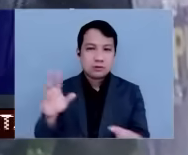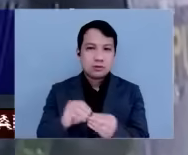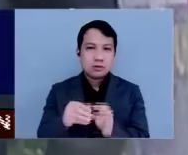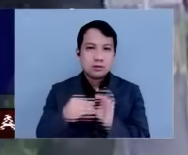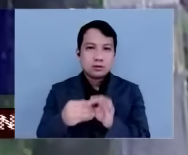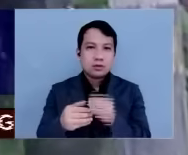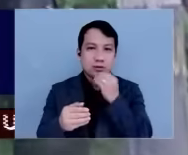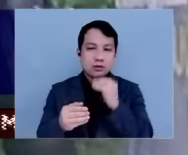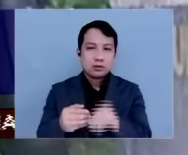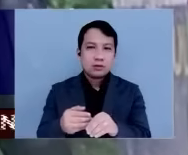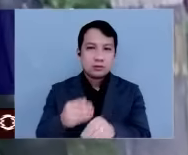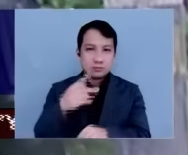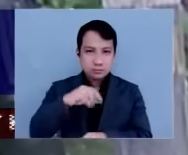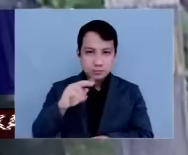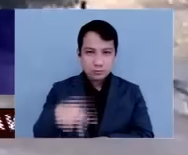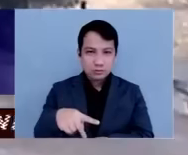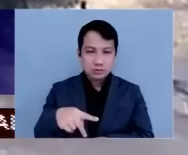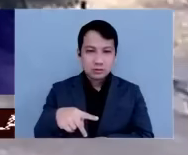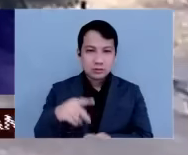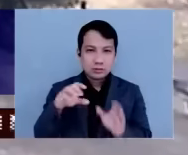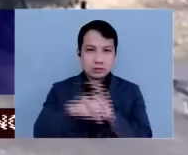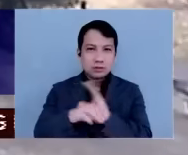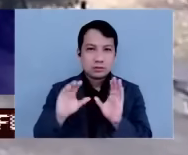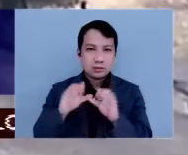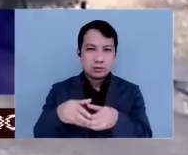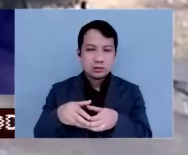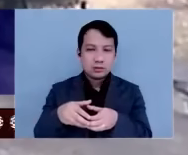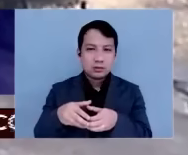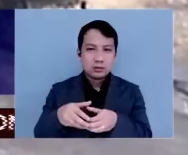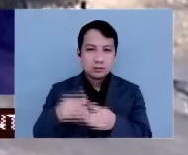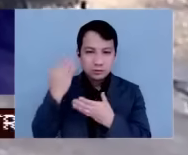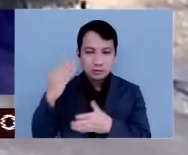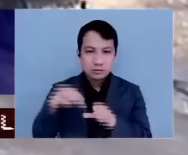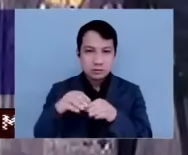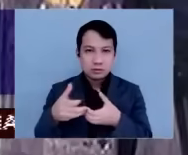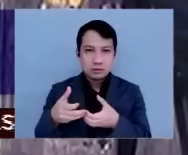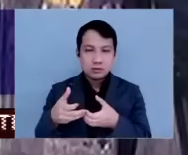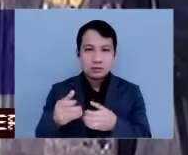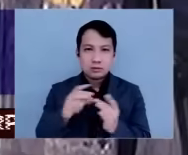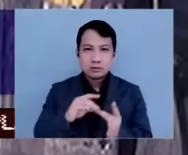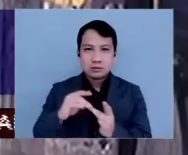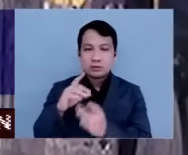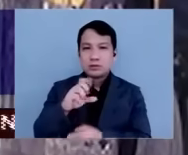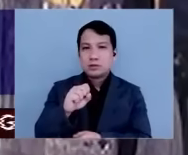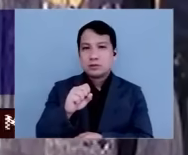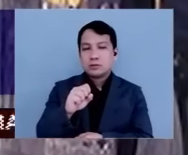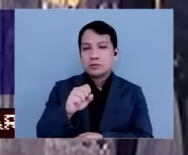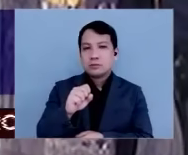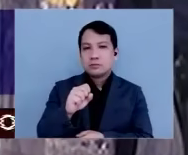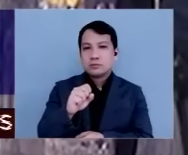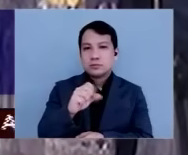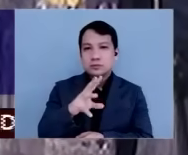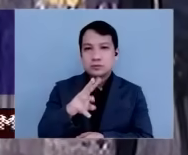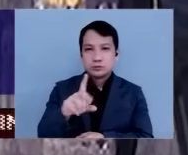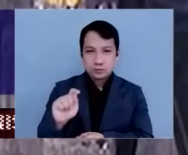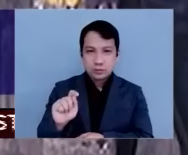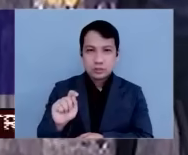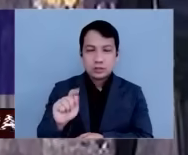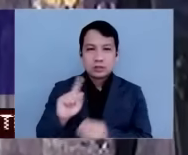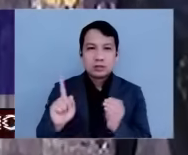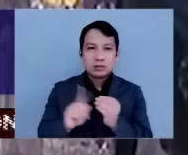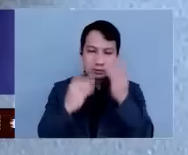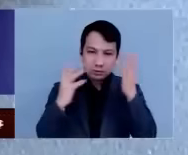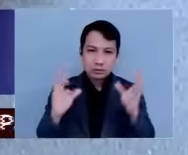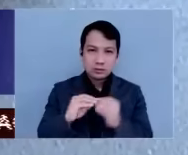ng PNP Criminal Investigation and Detection Group at Special Action Force nang makaharap nila ang mga miyembro ng